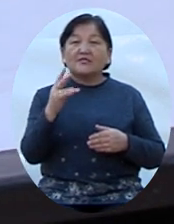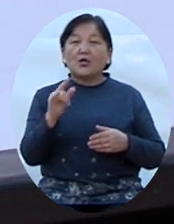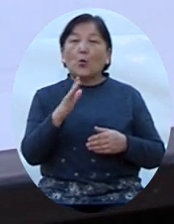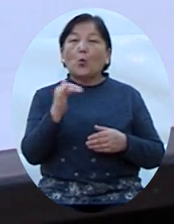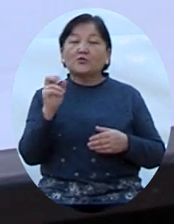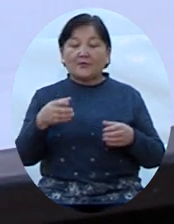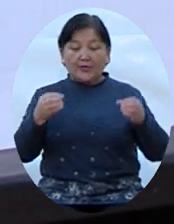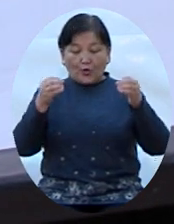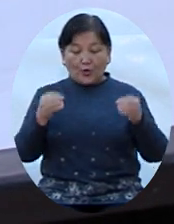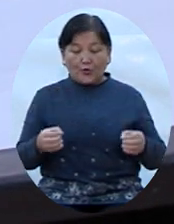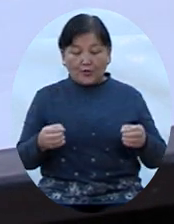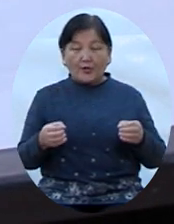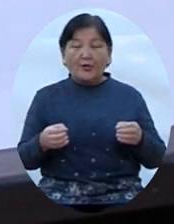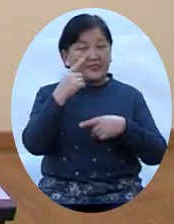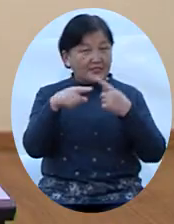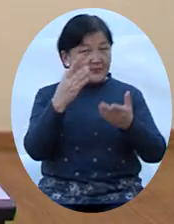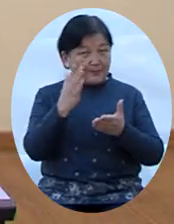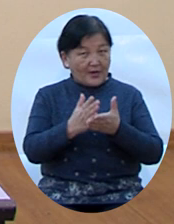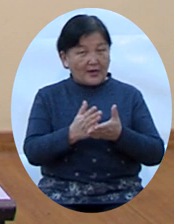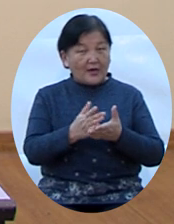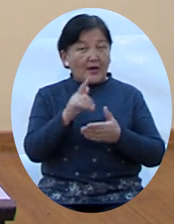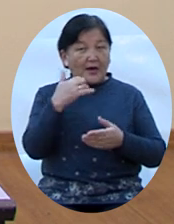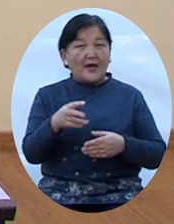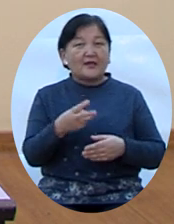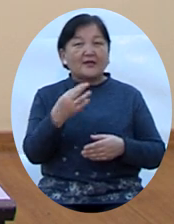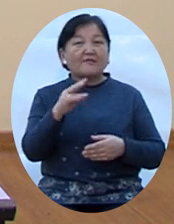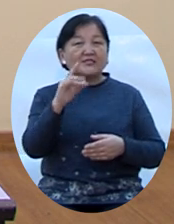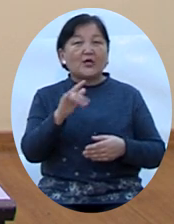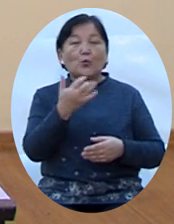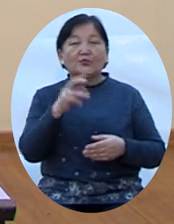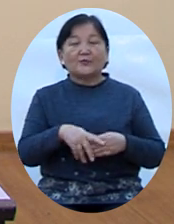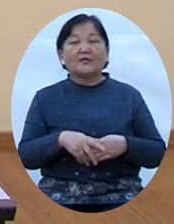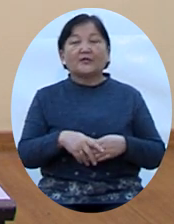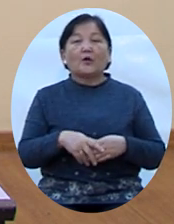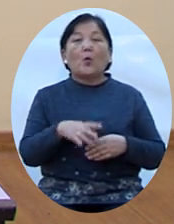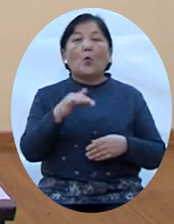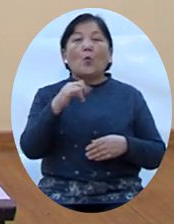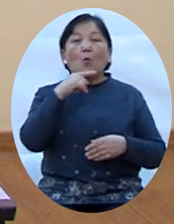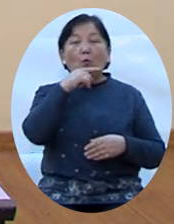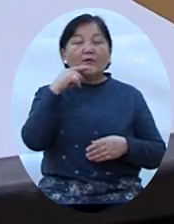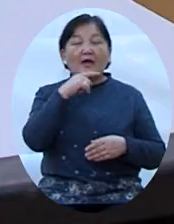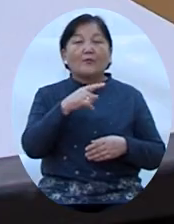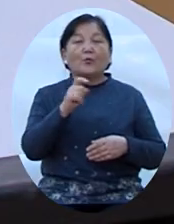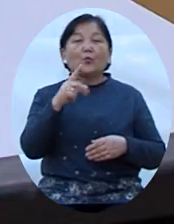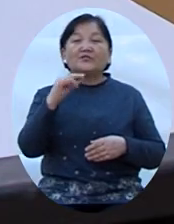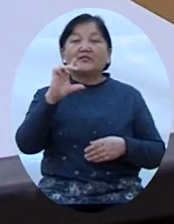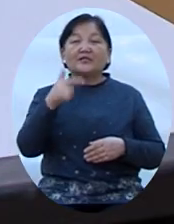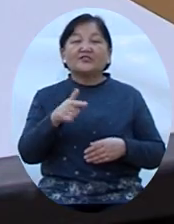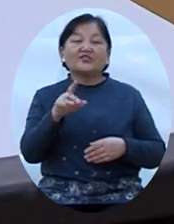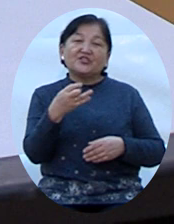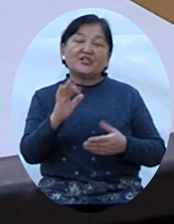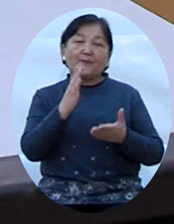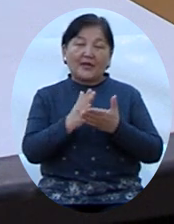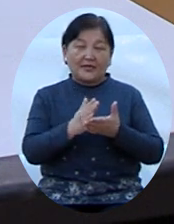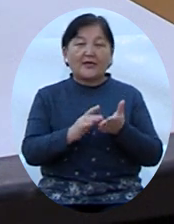шил айгандаа хийсэн. За харин давсны хүчлэл нь универсал индикаторын өнгөнд улаан өнгө өгдөг буюу хүчлэлэг шинжтэй гэдээ бид нар үзсэн.